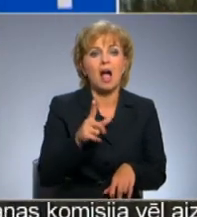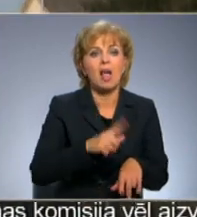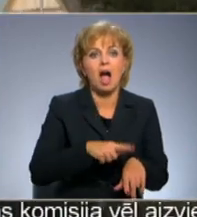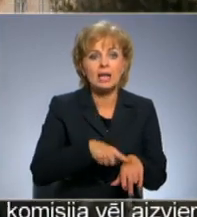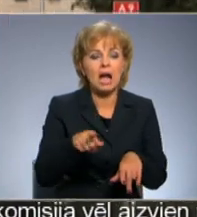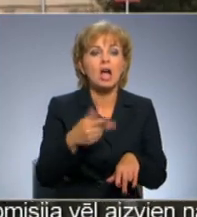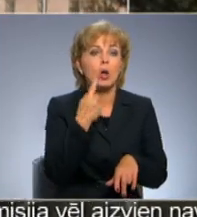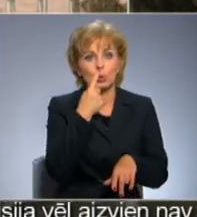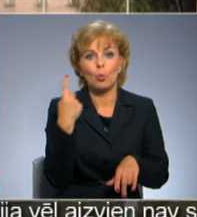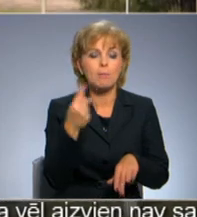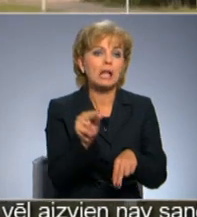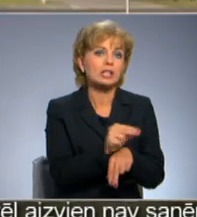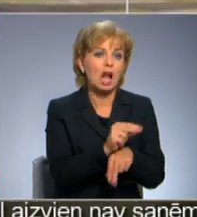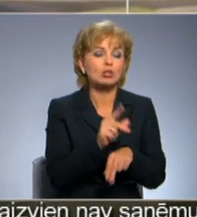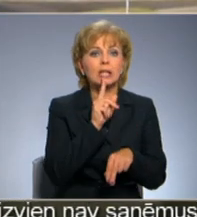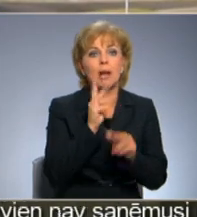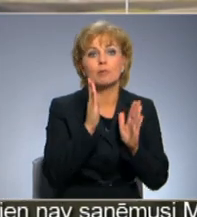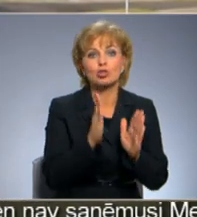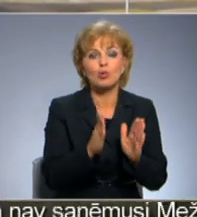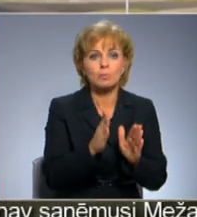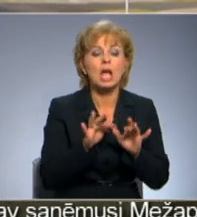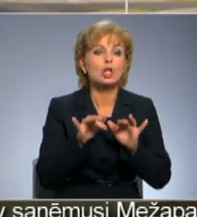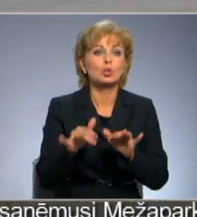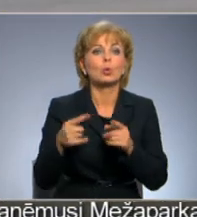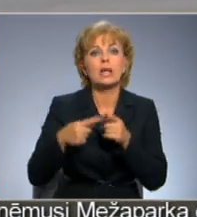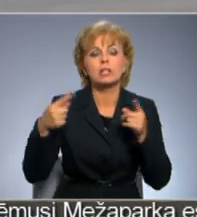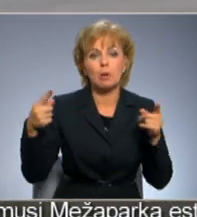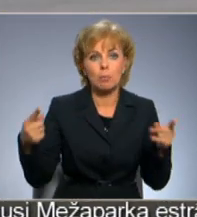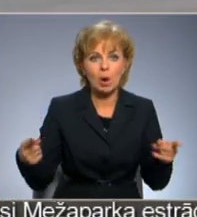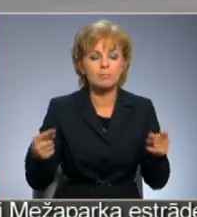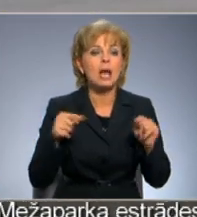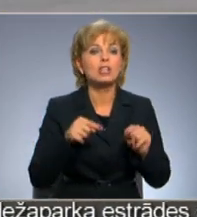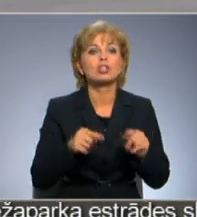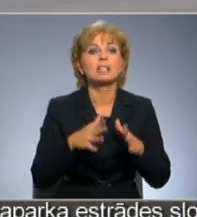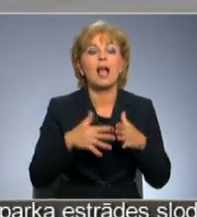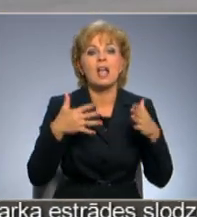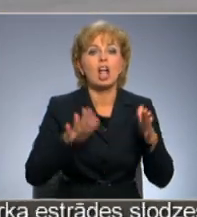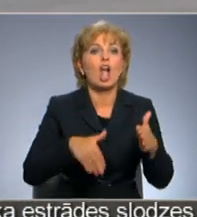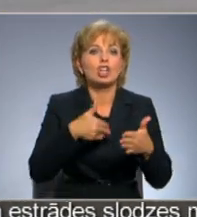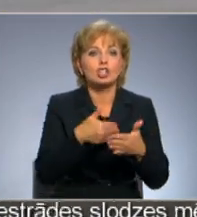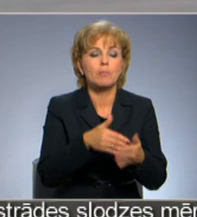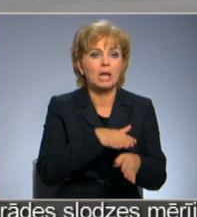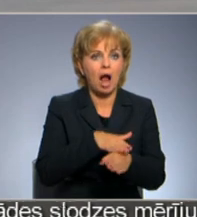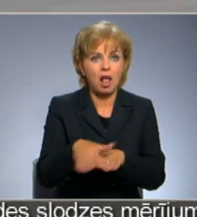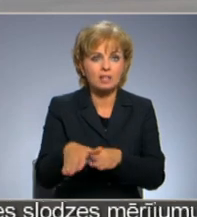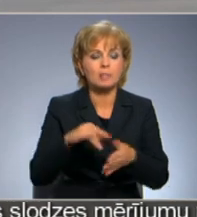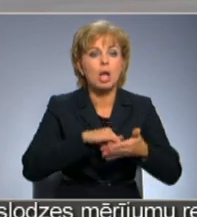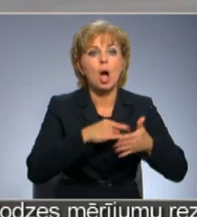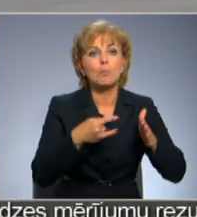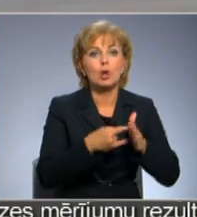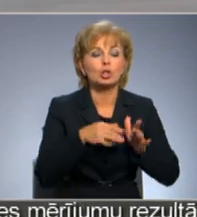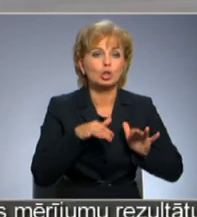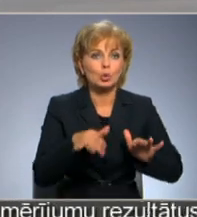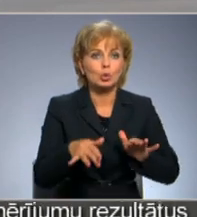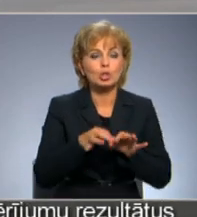nupat rekonstruēto Rīgas Liepājas šosejas skrundas posmu. Šis ir lielākais līdz šim realizētais projekts skrundas